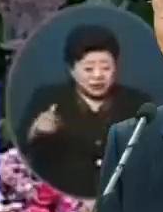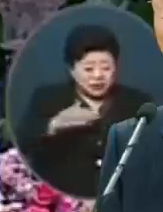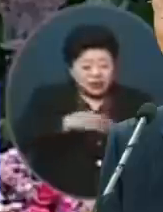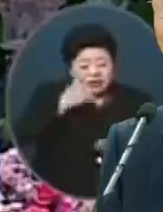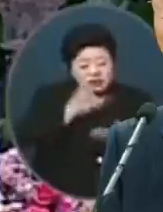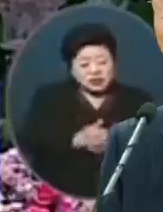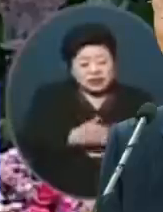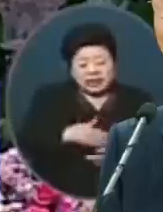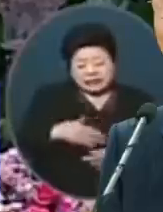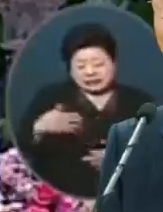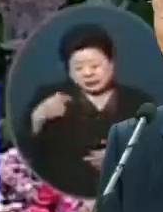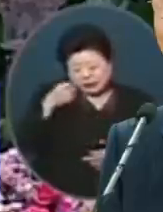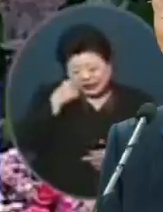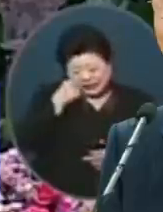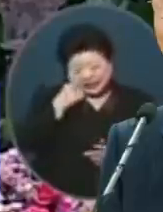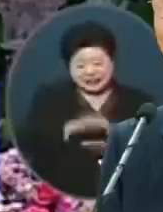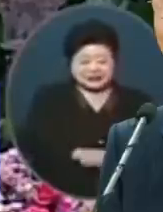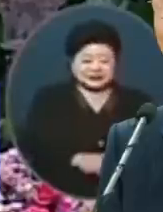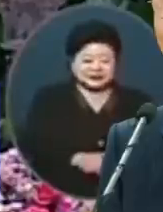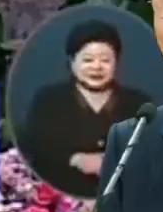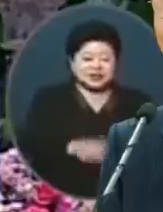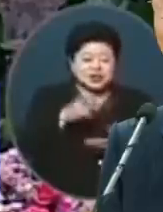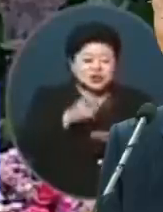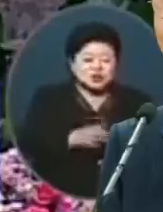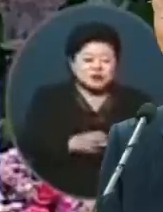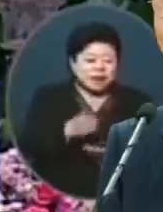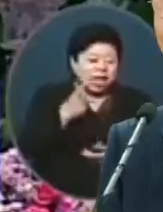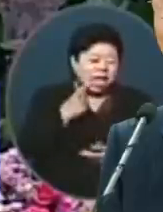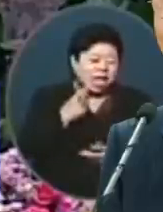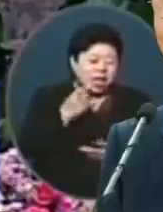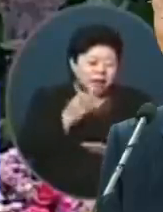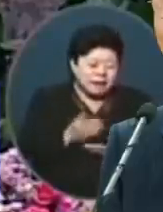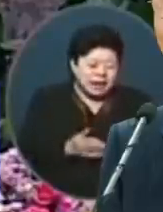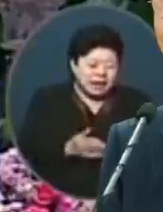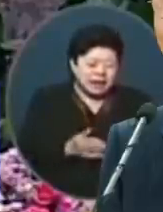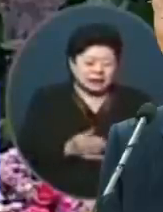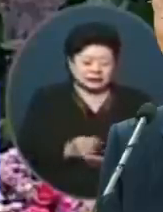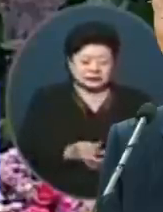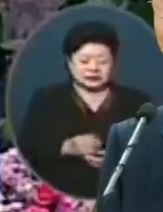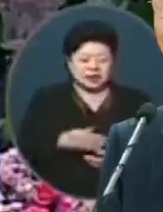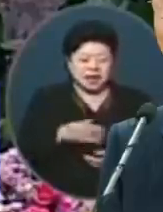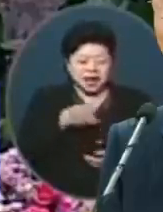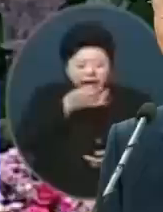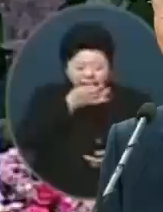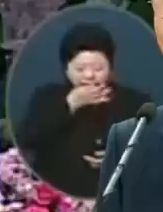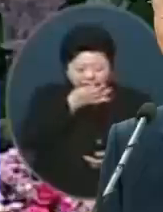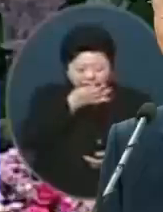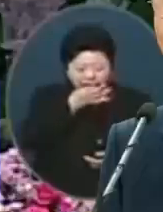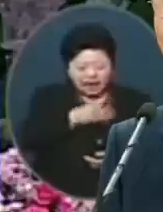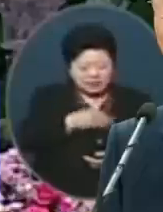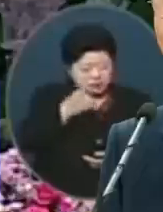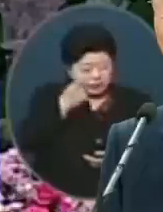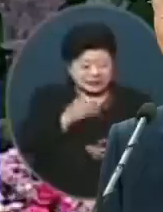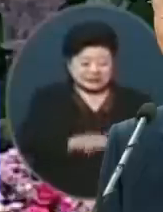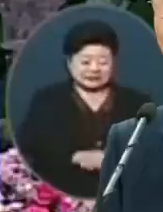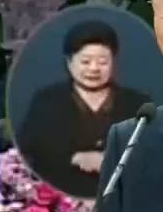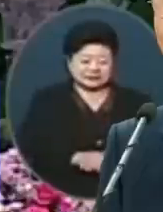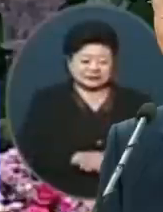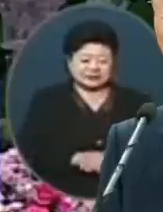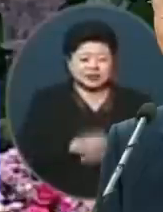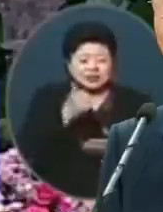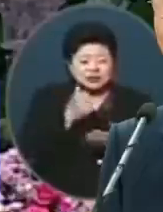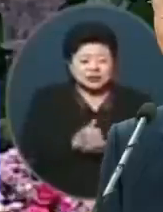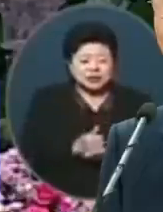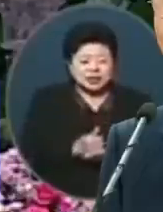내가 죄를 알지 못하였나니 곧 율법이 탐내지 말라 하지 아니하였다면 내가 탐심을 알지 못하였도다. 그러나